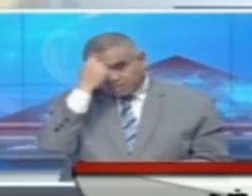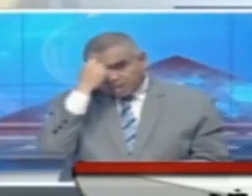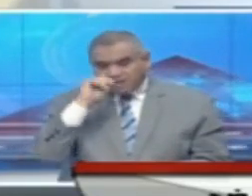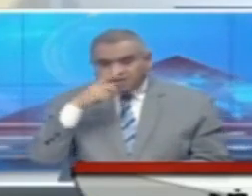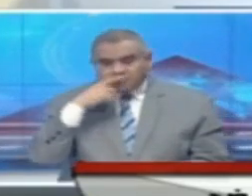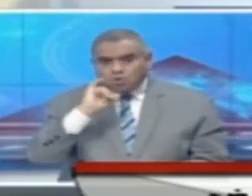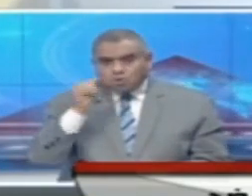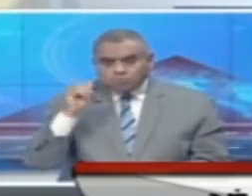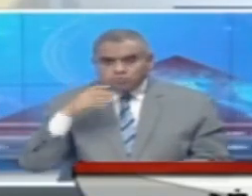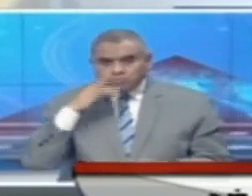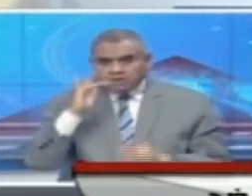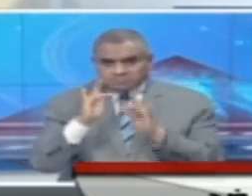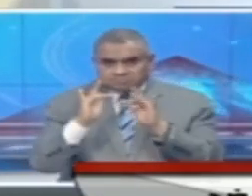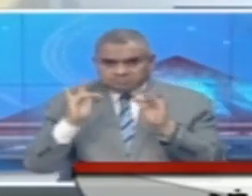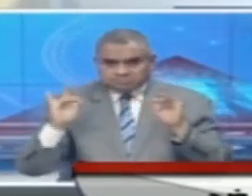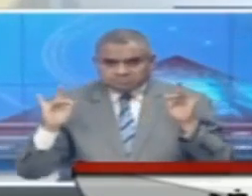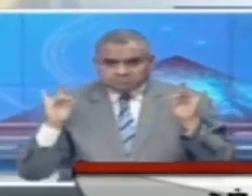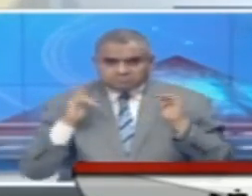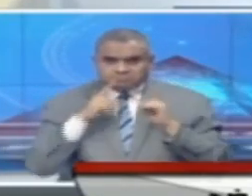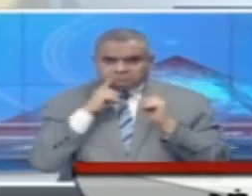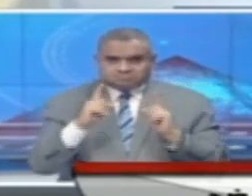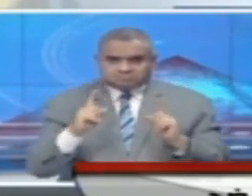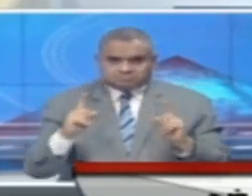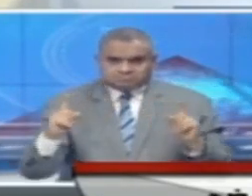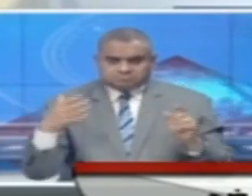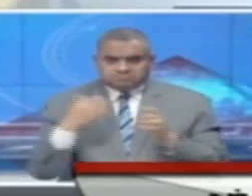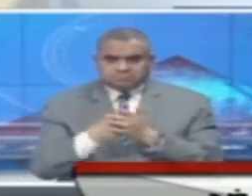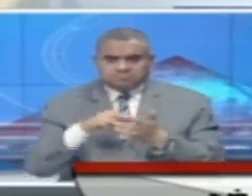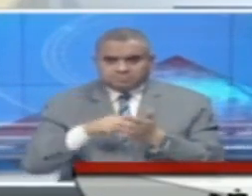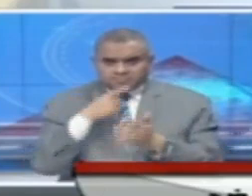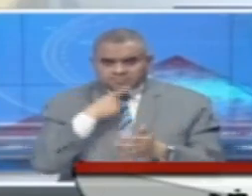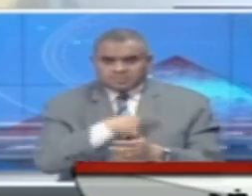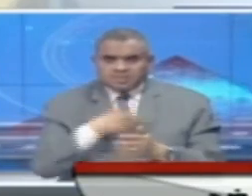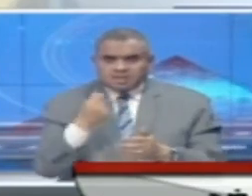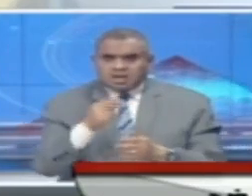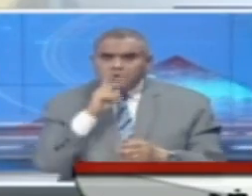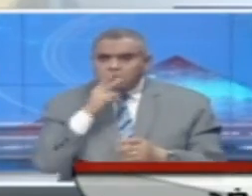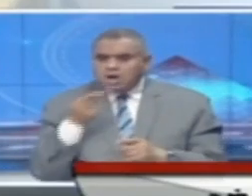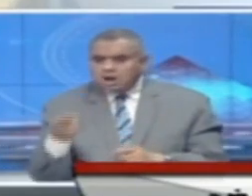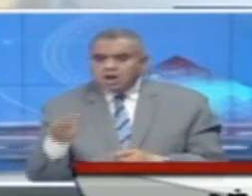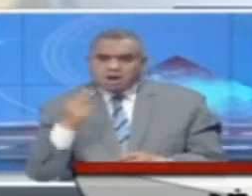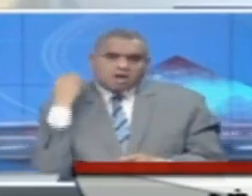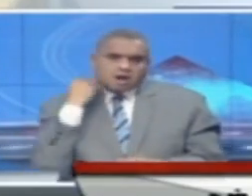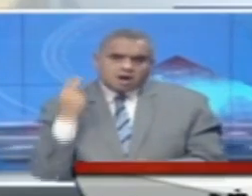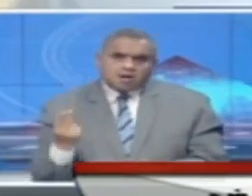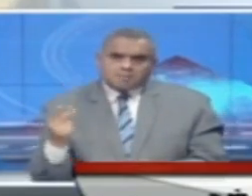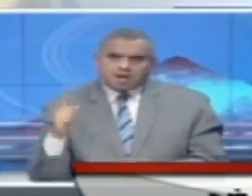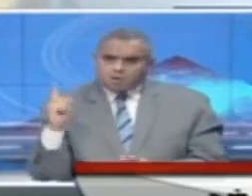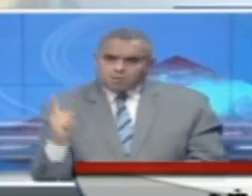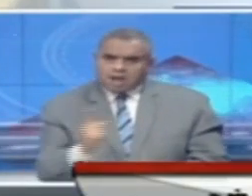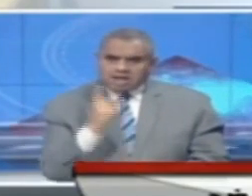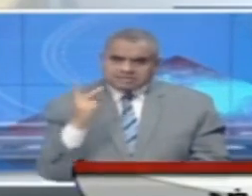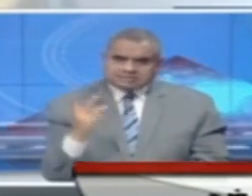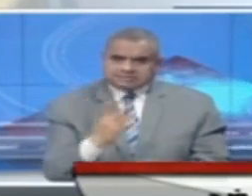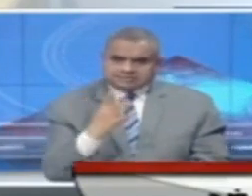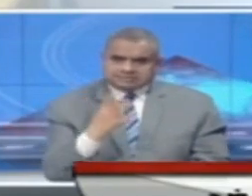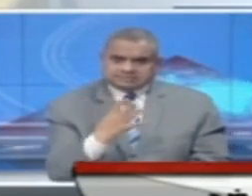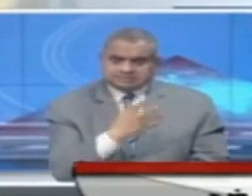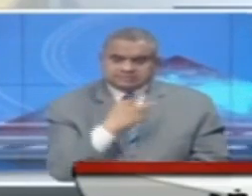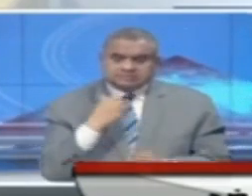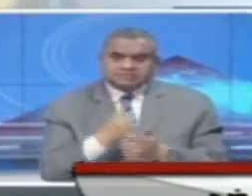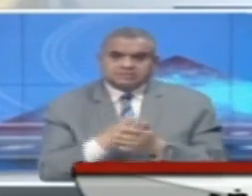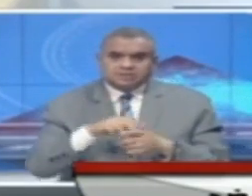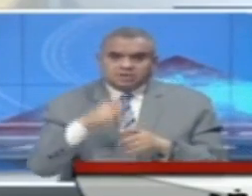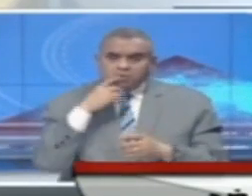فيه شاشة إلكترونية ونظام مميكن، بياخدوا أرقام، بيدخلوا بالدور، في عندنا علاقات